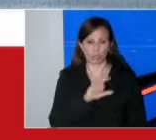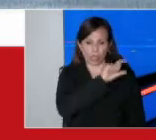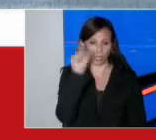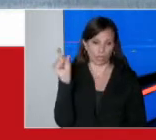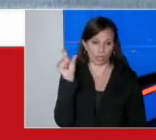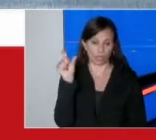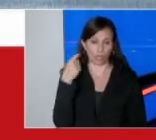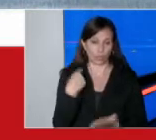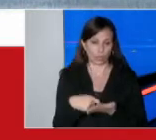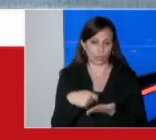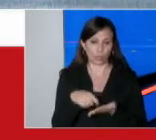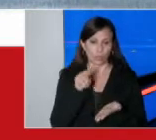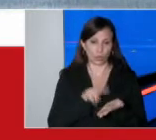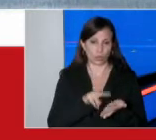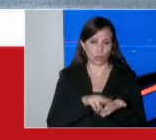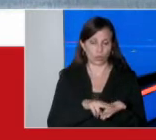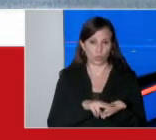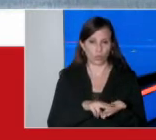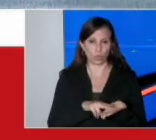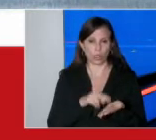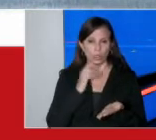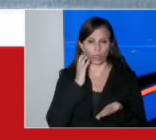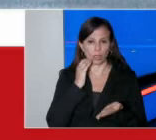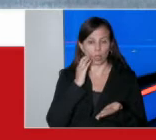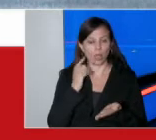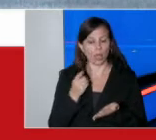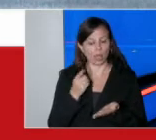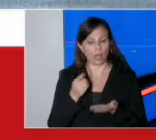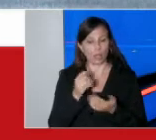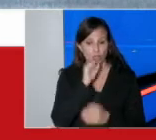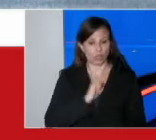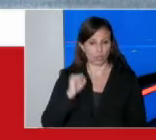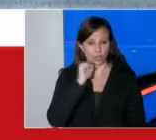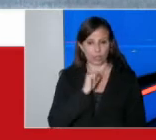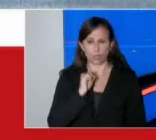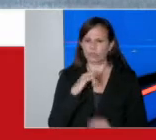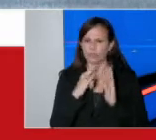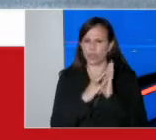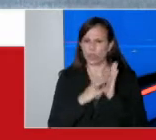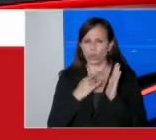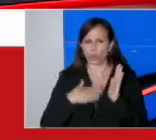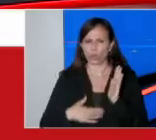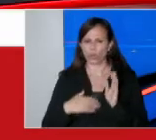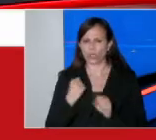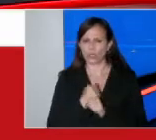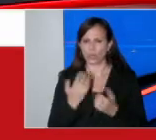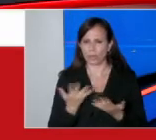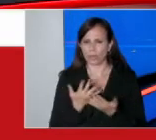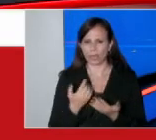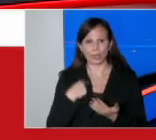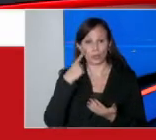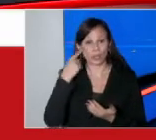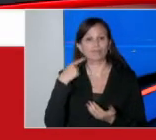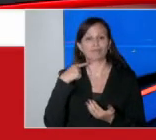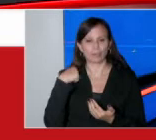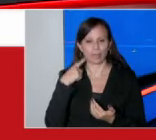הסכום, מה שנקרא זכויות על התמלוגים, על אותה יצירה. מה תזכיר חוק רוצה לעשות עכשיו? או תתקני אותי, אני רואה שאת מנענת בראשך,